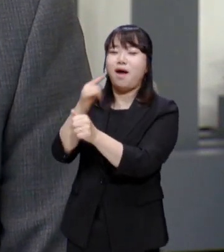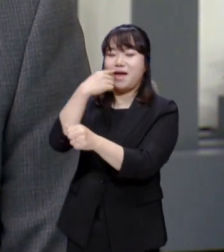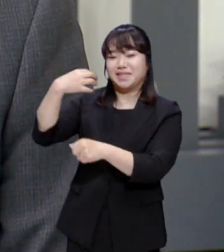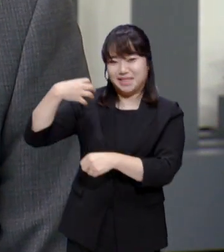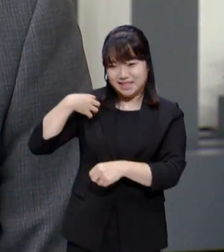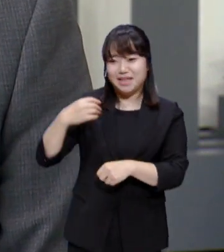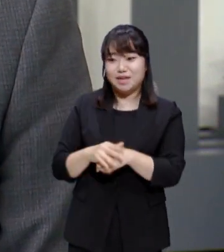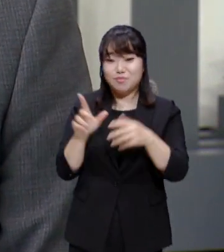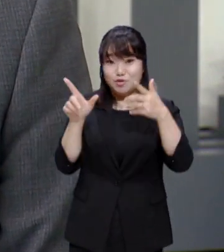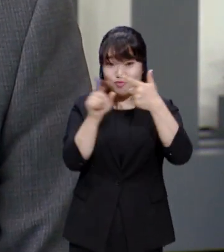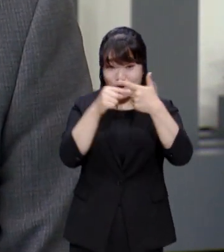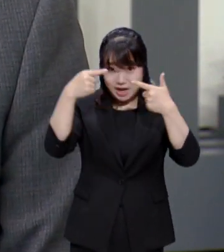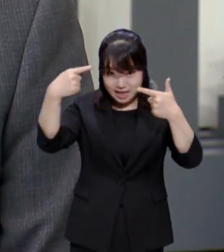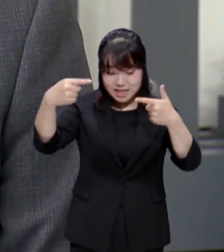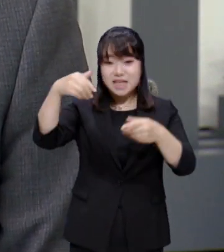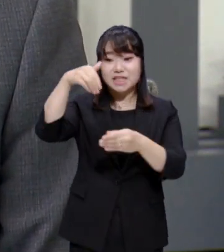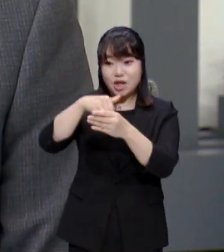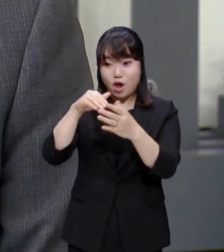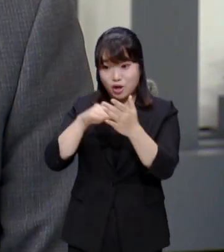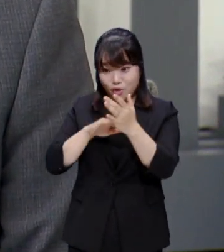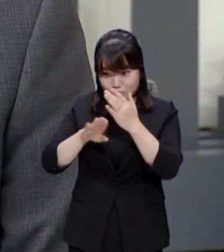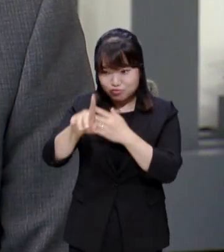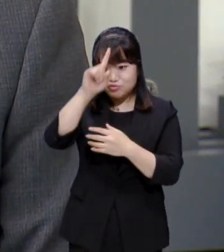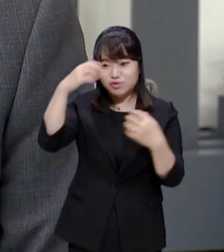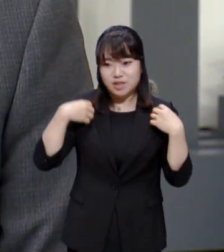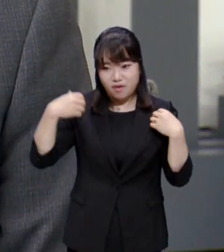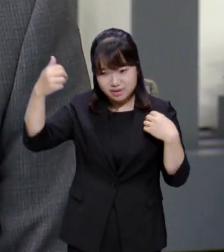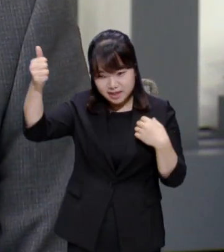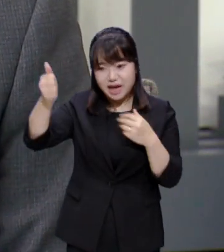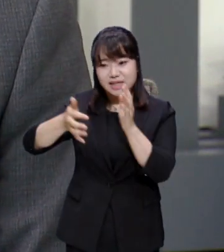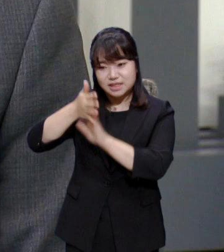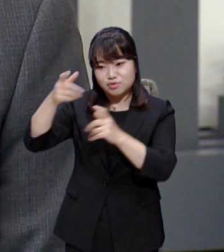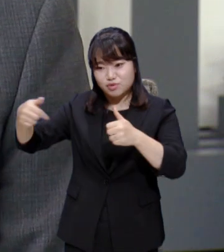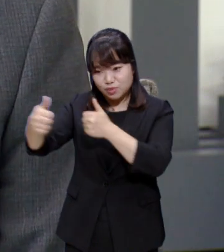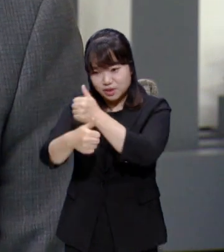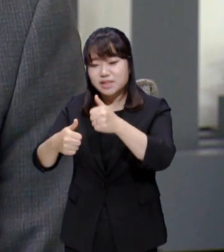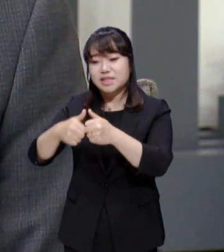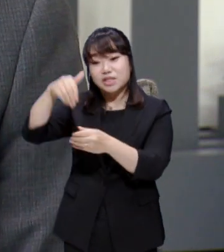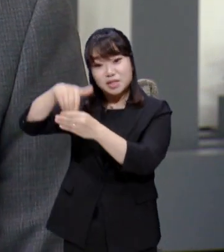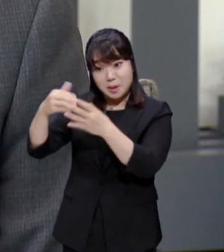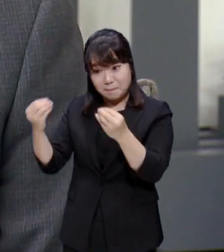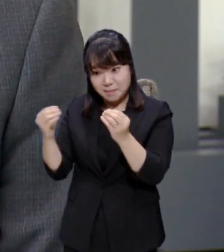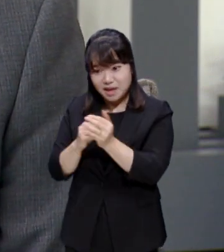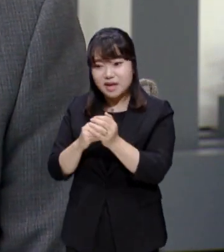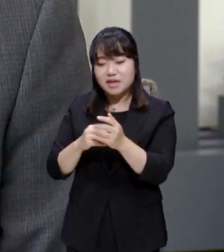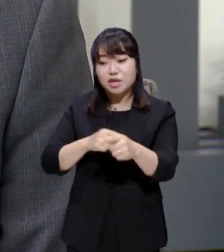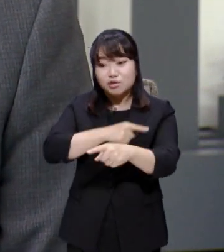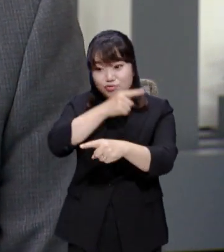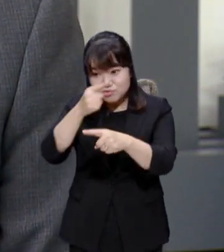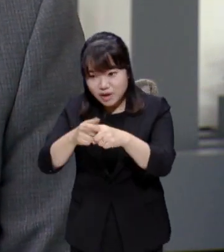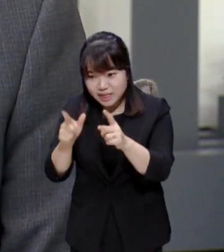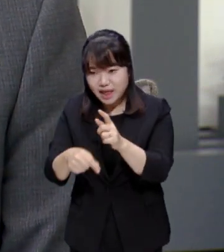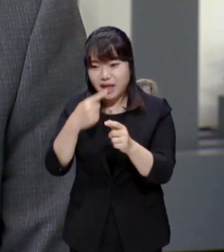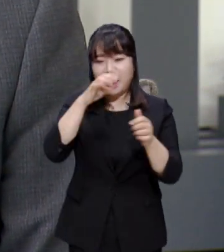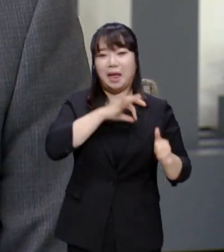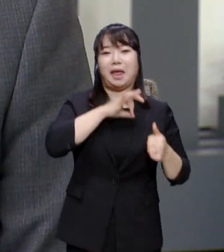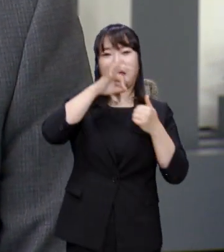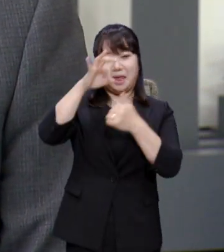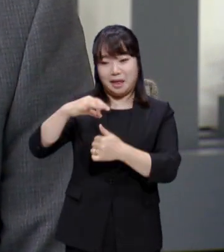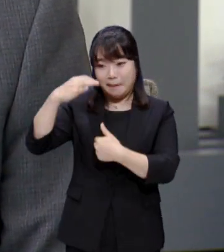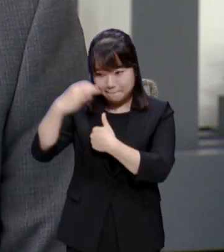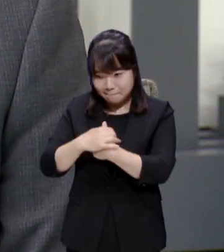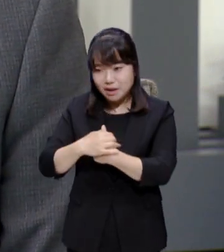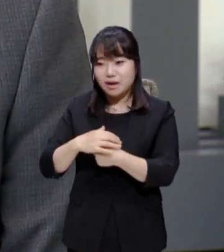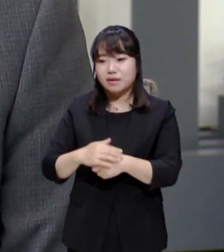이제 지방선거, 서울시장 선거를 비롯해서 구청장, 시구연들 선거가 있었지 않습니까? 근데 그 중간에 들어오다 보니까 굉장히